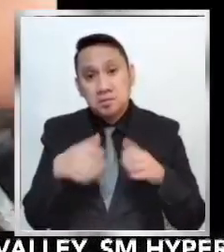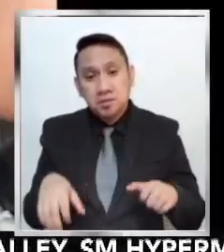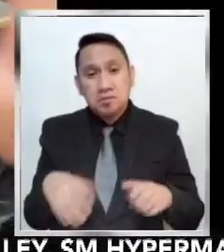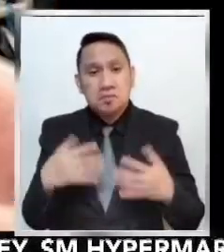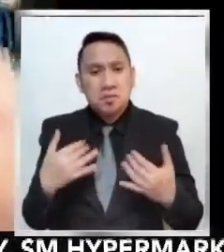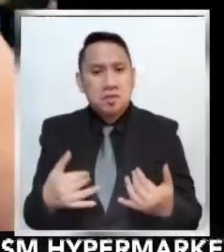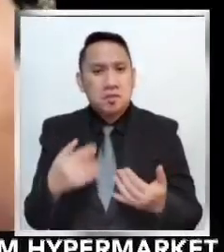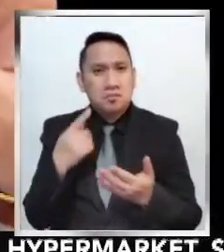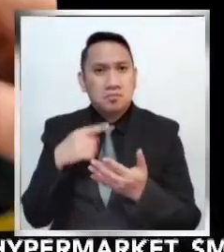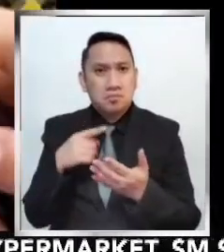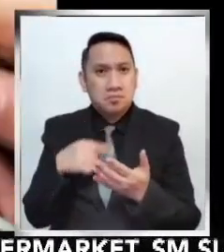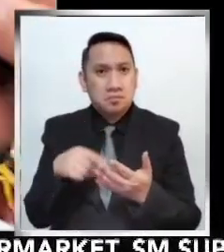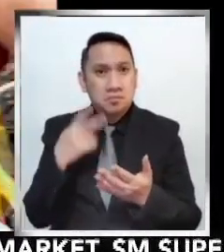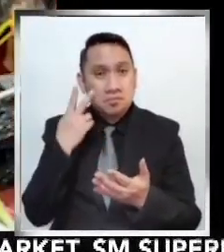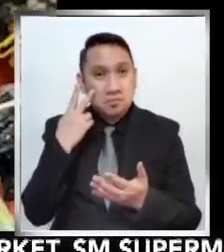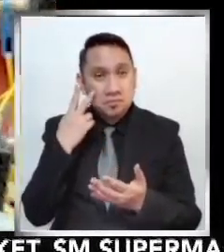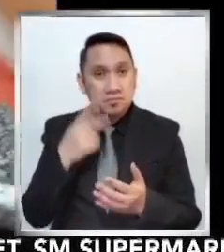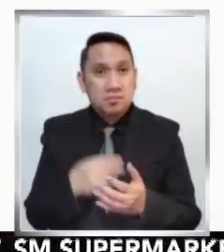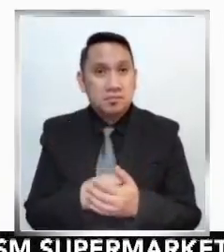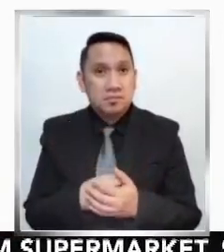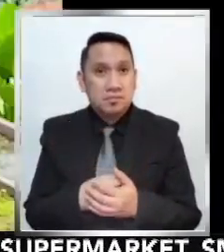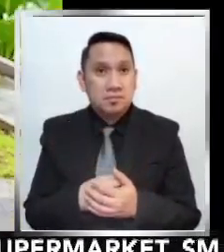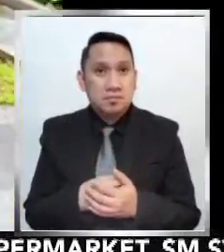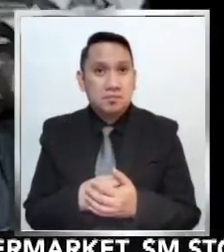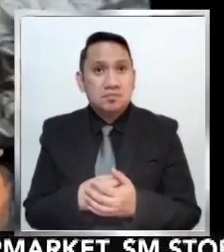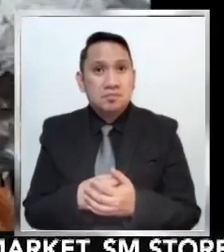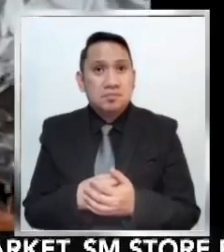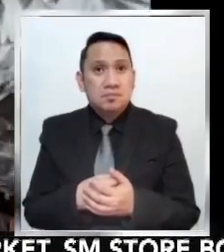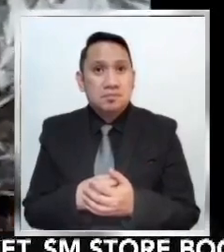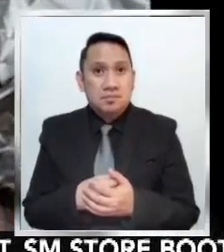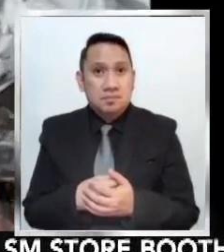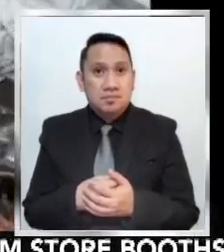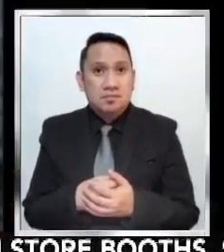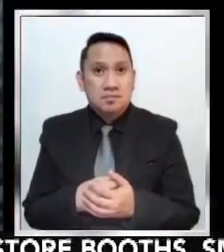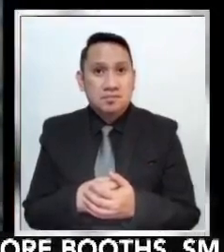itlog na binagsak mula sa third floor ng kanilang workshop building.